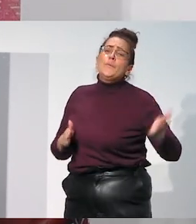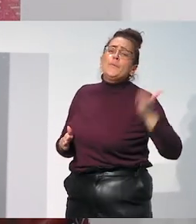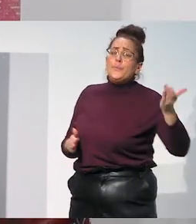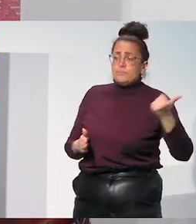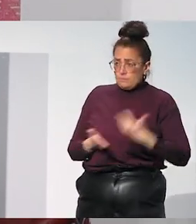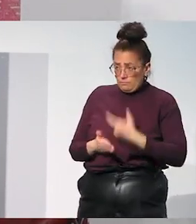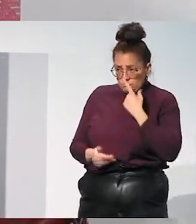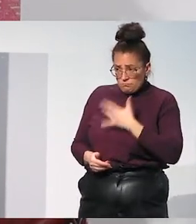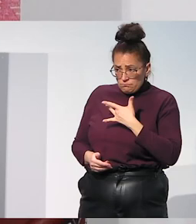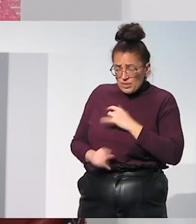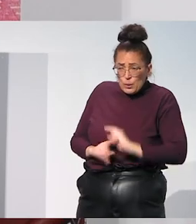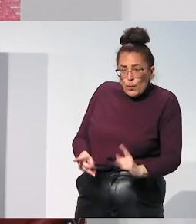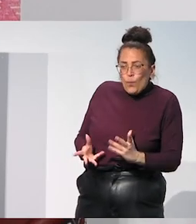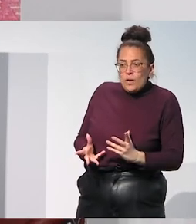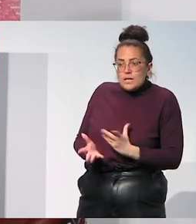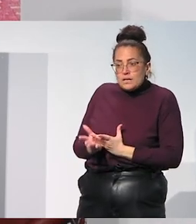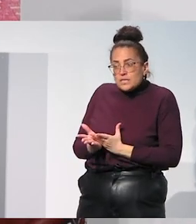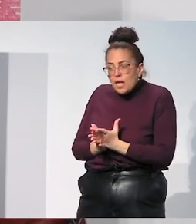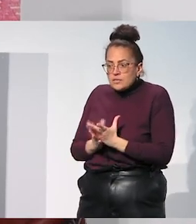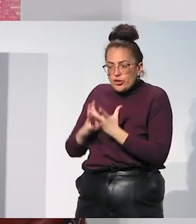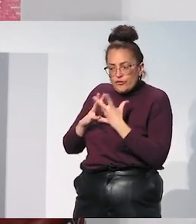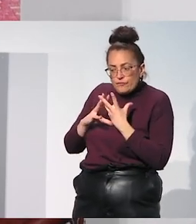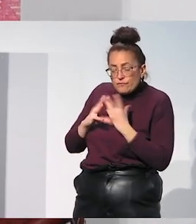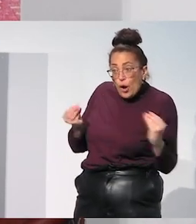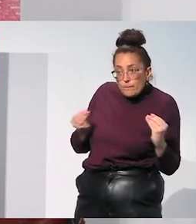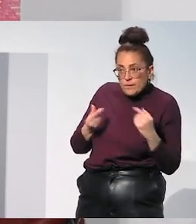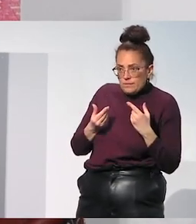Hein. C'est d'autres choses dont il s'agit. Donc,